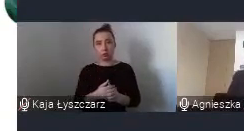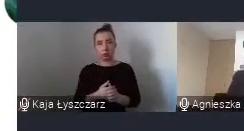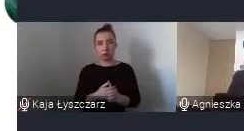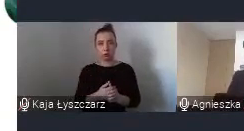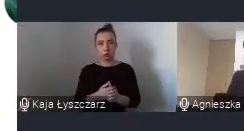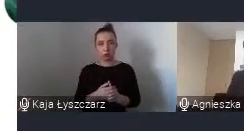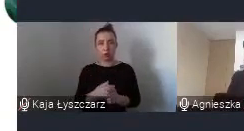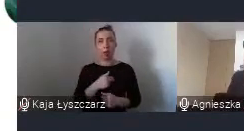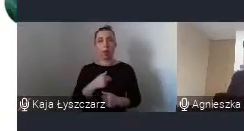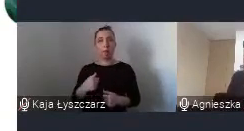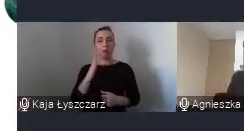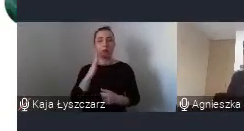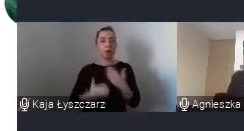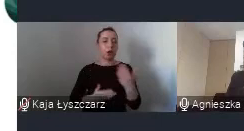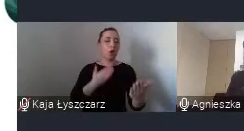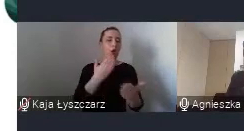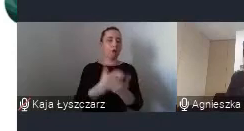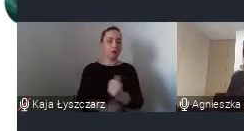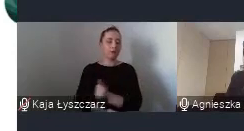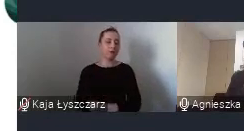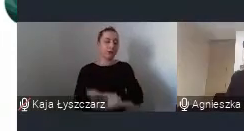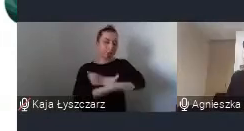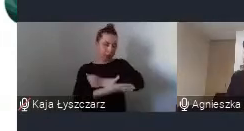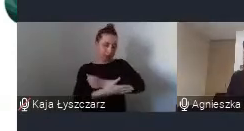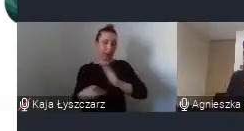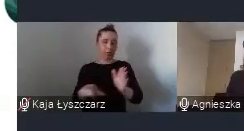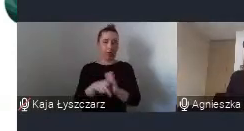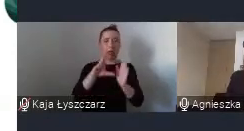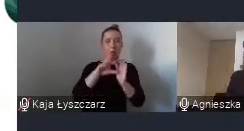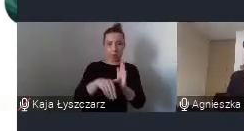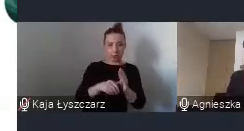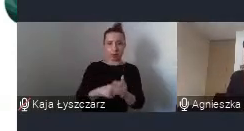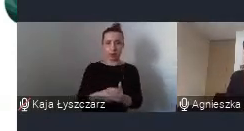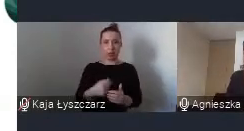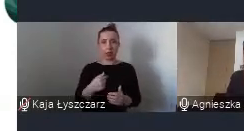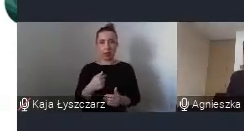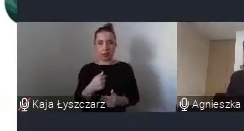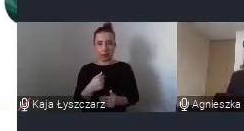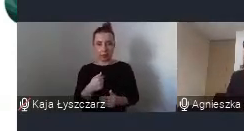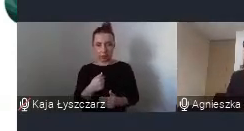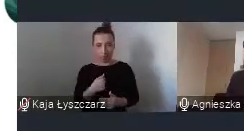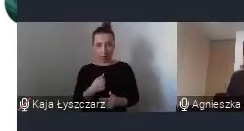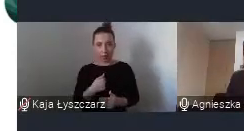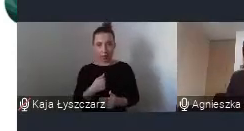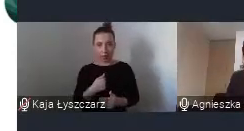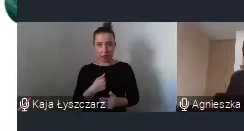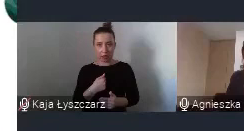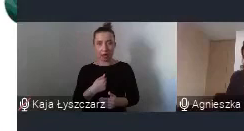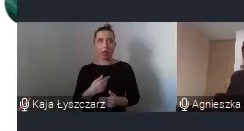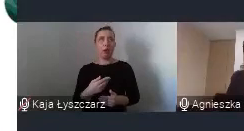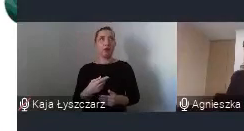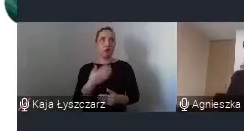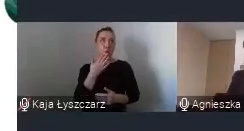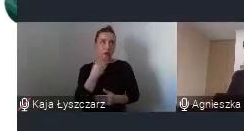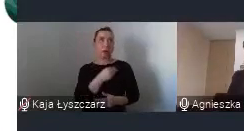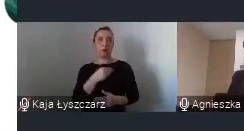my będziemy oferować wsparcie dla miast aplikujących. Ja posługując się językiem polskim, również oferuję swoje